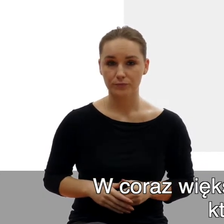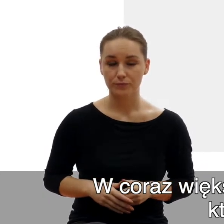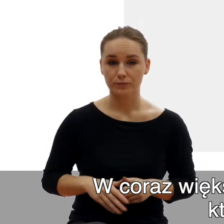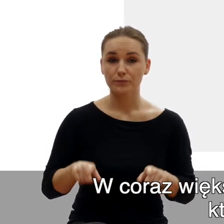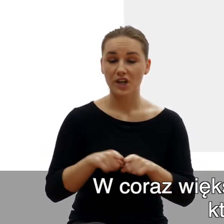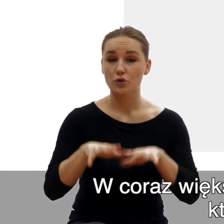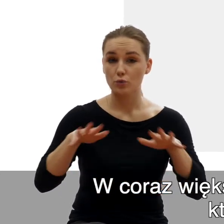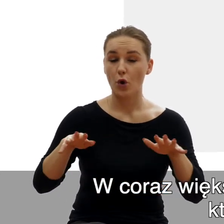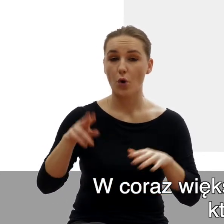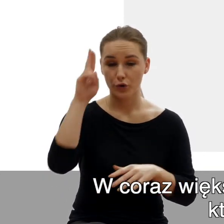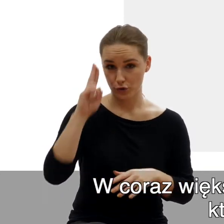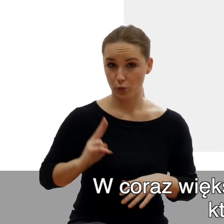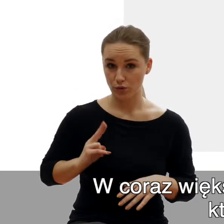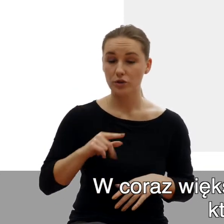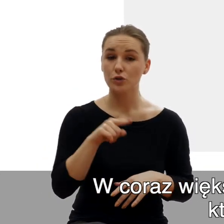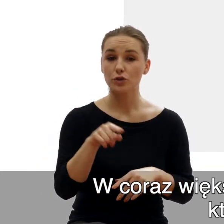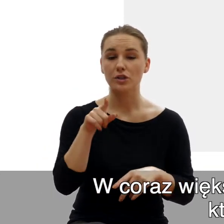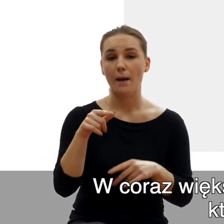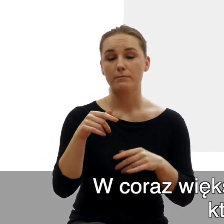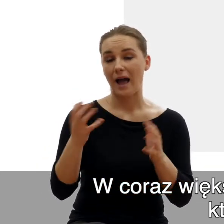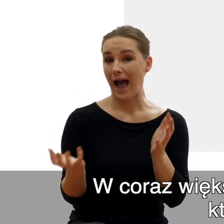aplikacje, które zawierają różnego rodzaju